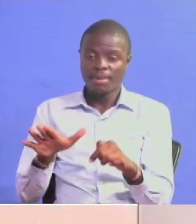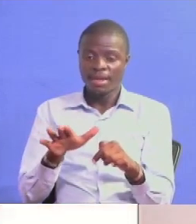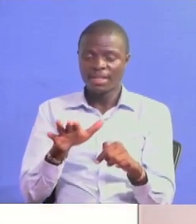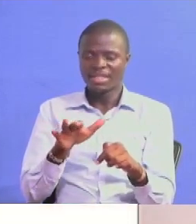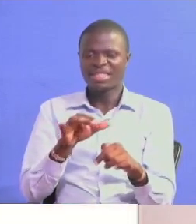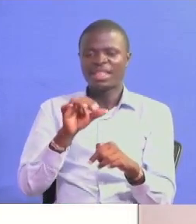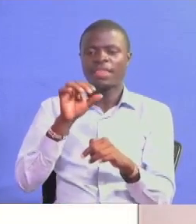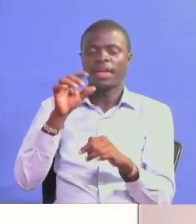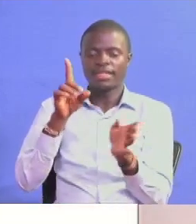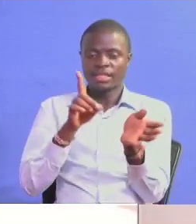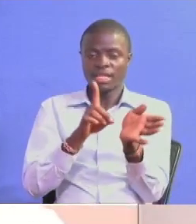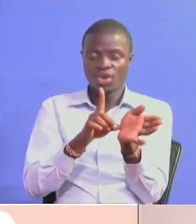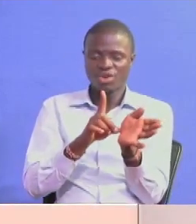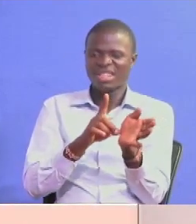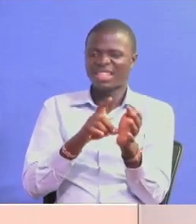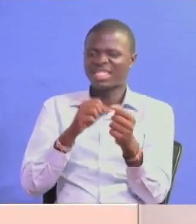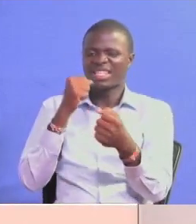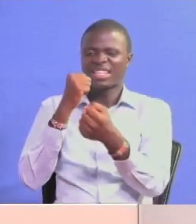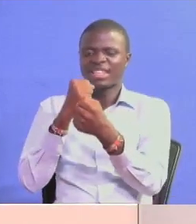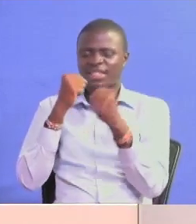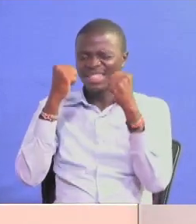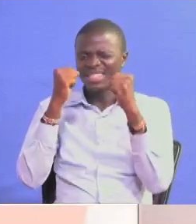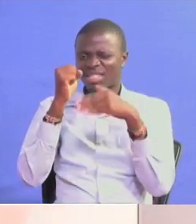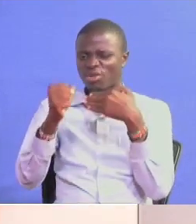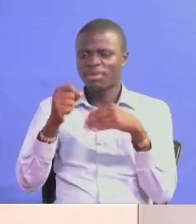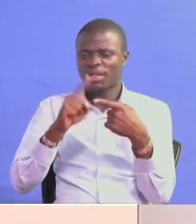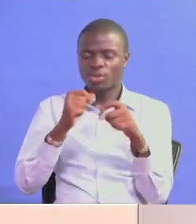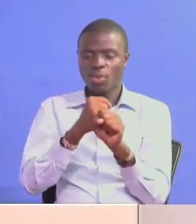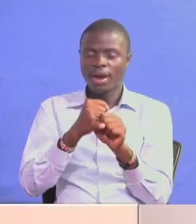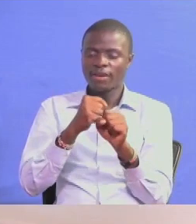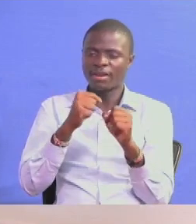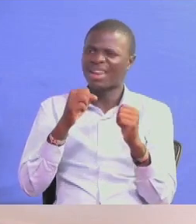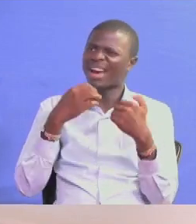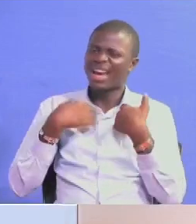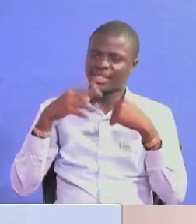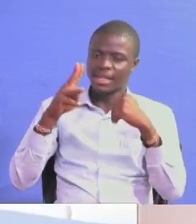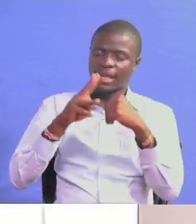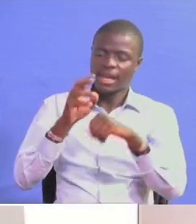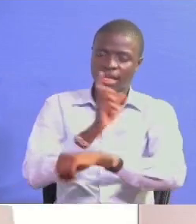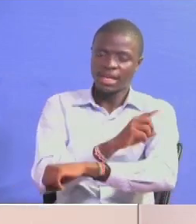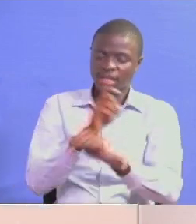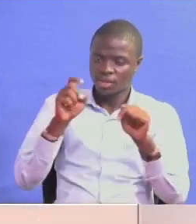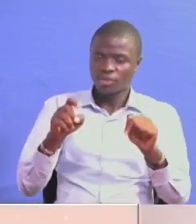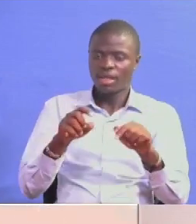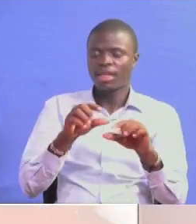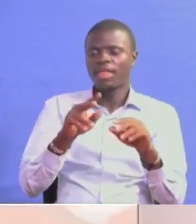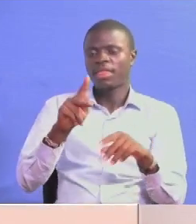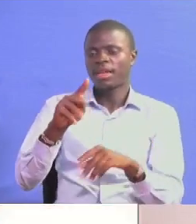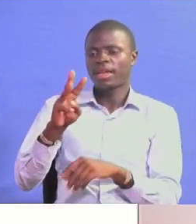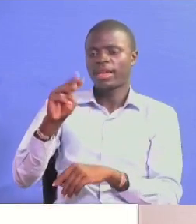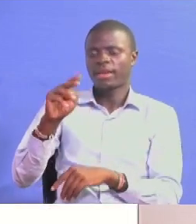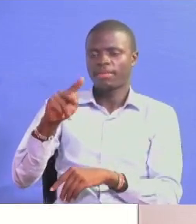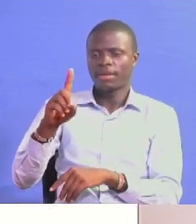Mgomo wa madaktari nchini umeingia siku ya tisa hii leo baada ya mkutano baina ya wawakilishi wa muungano wa madaktari KMPDU